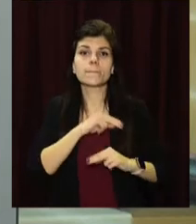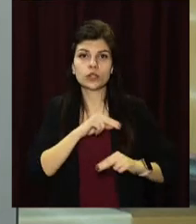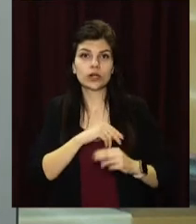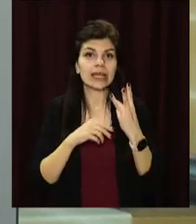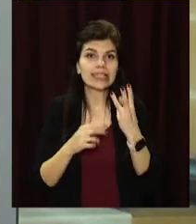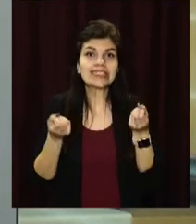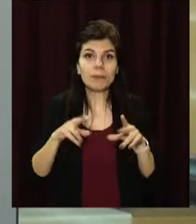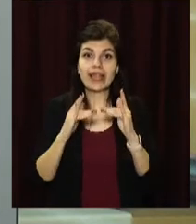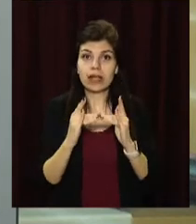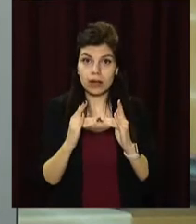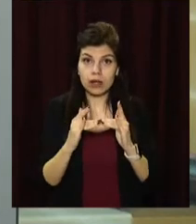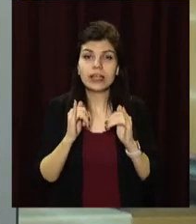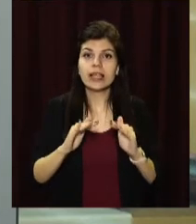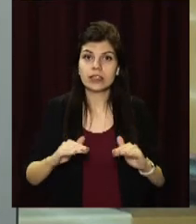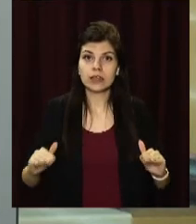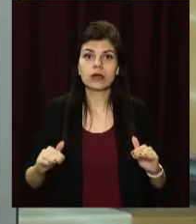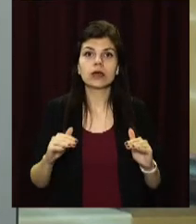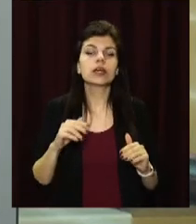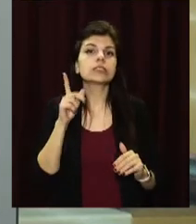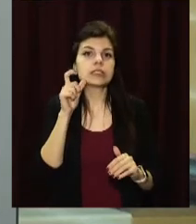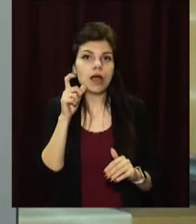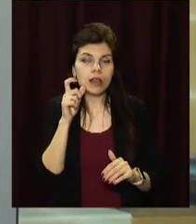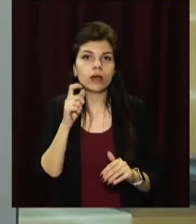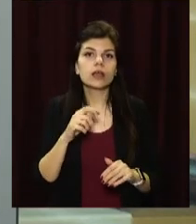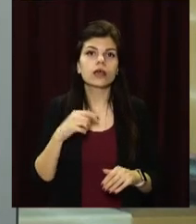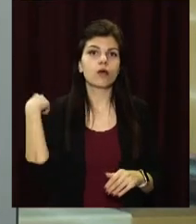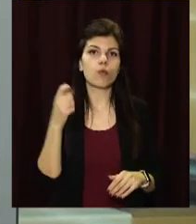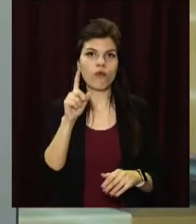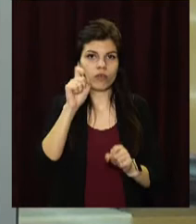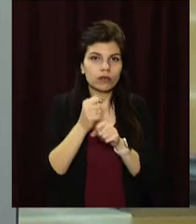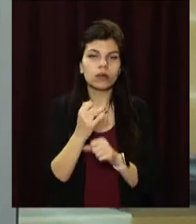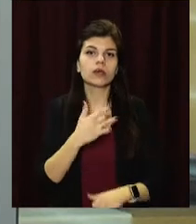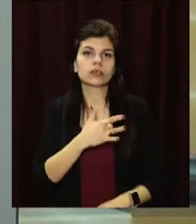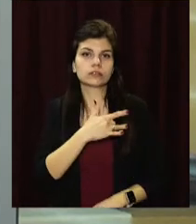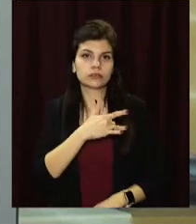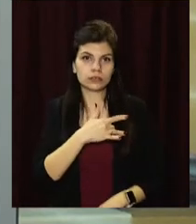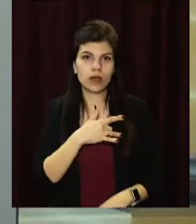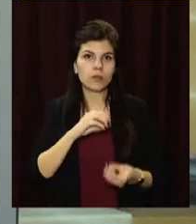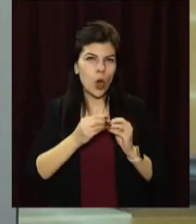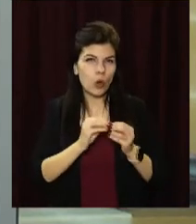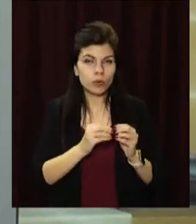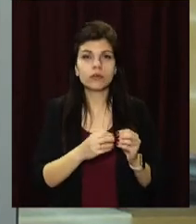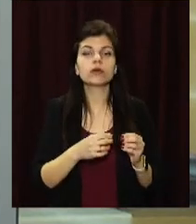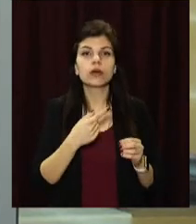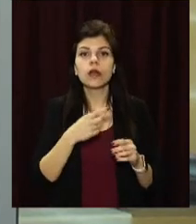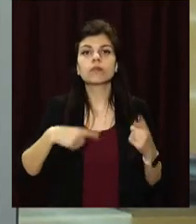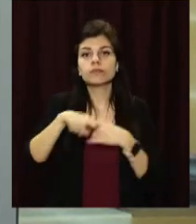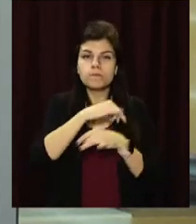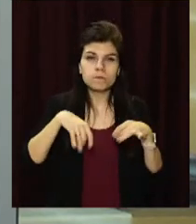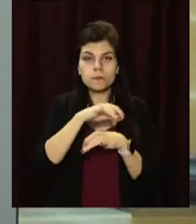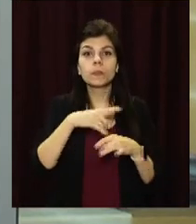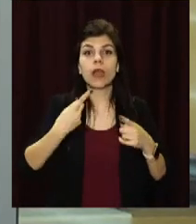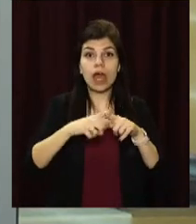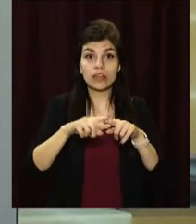3 спецінтернати для дітей з цукровим діабетом, сколіозом та сердечників. Торік рішенням обласної ради ці